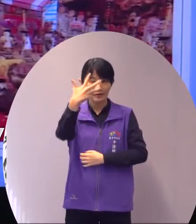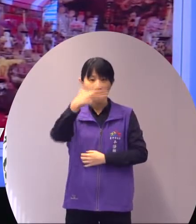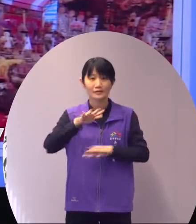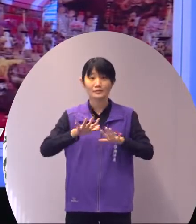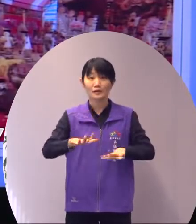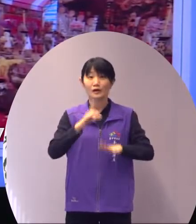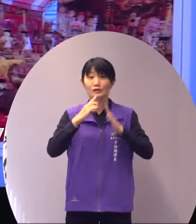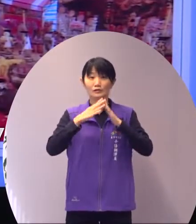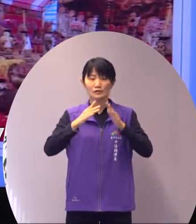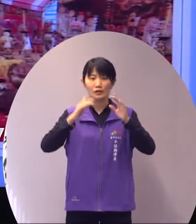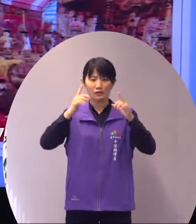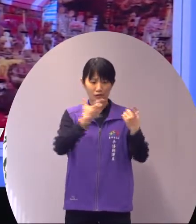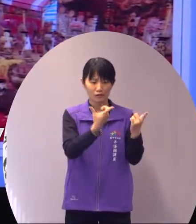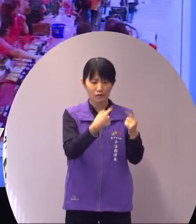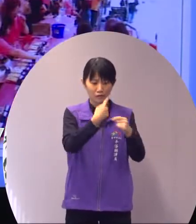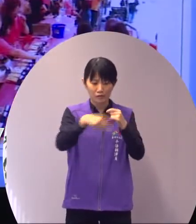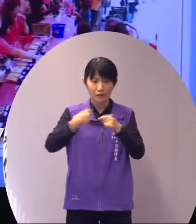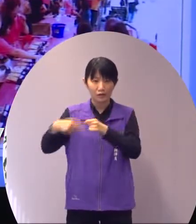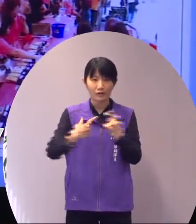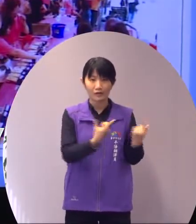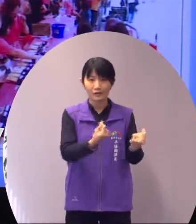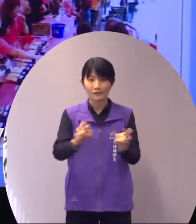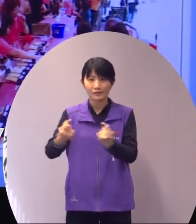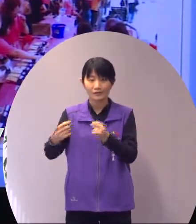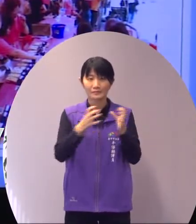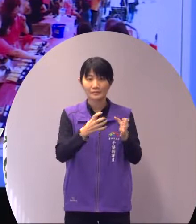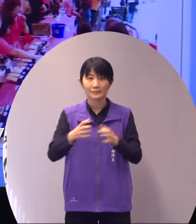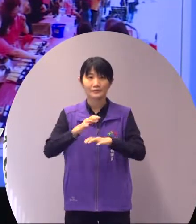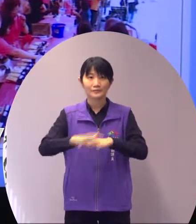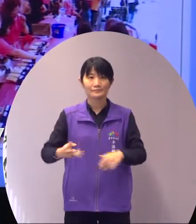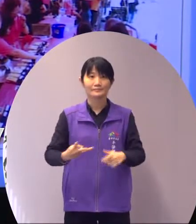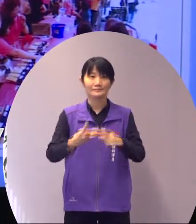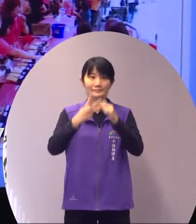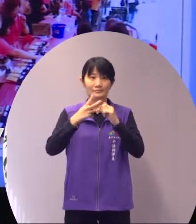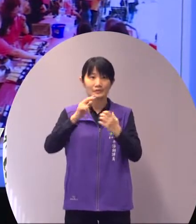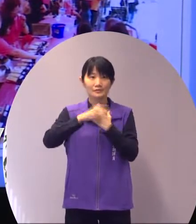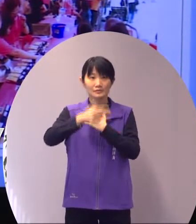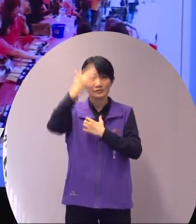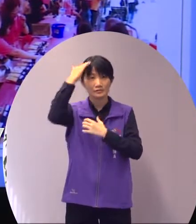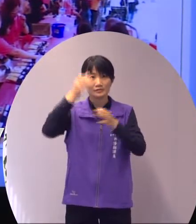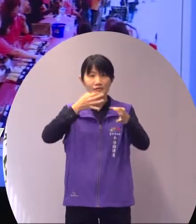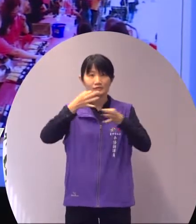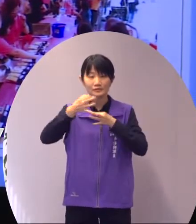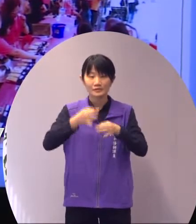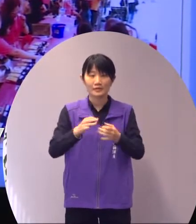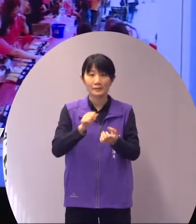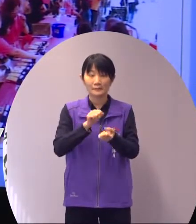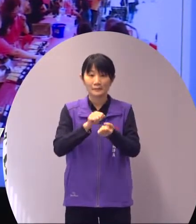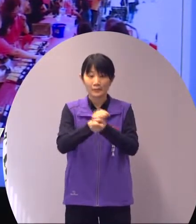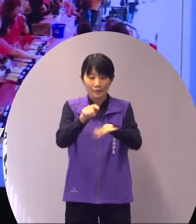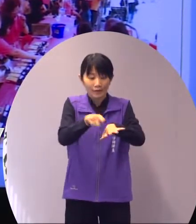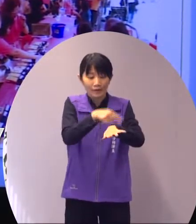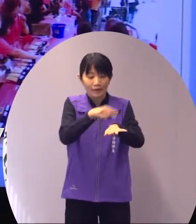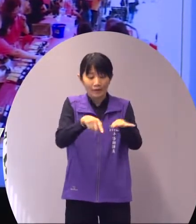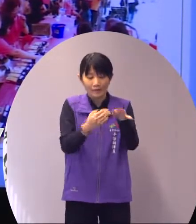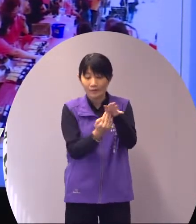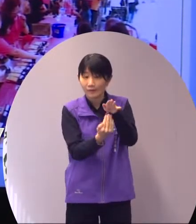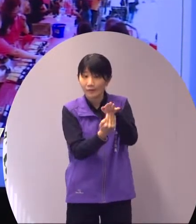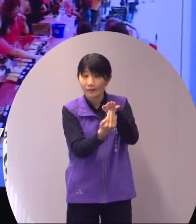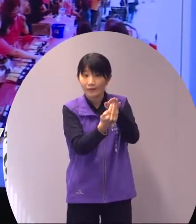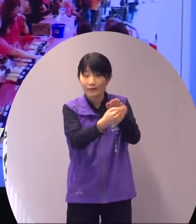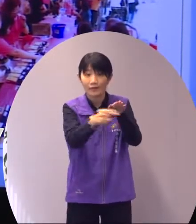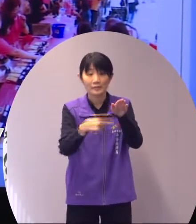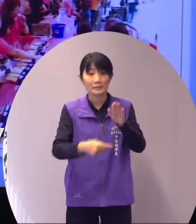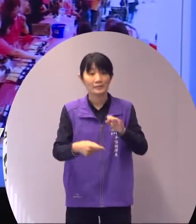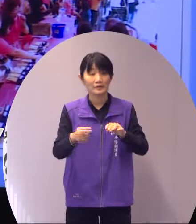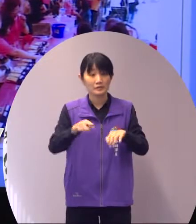固定常态的民俗活动。第三个是犁头店穿木屐站邻里，邻里台语念作拉力，也就是穿